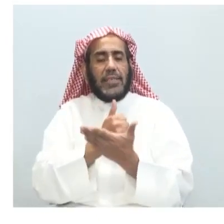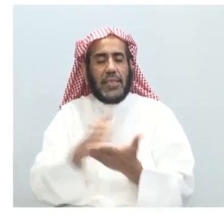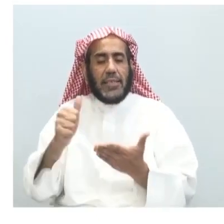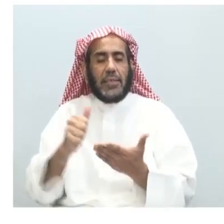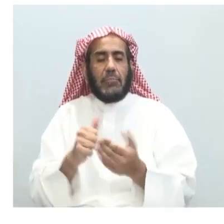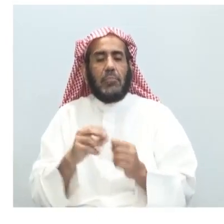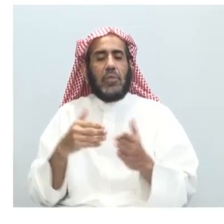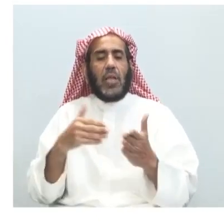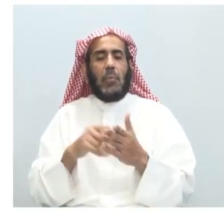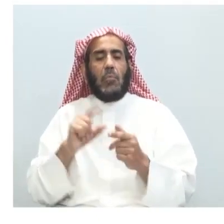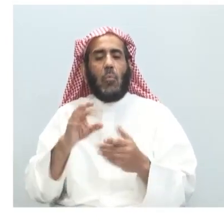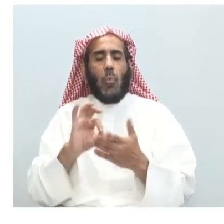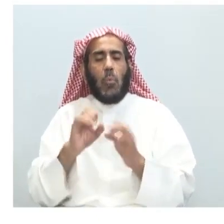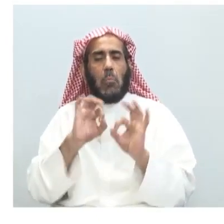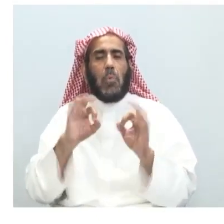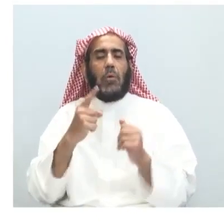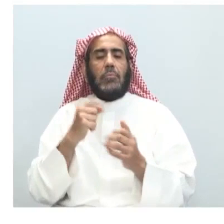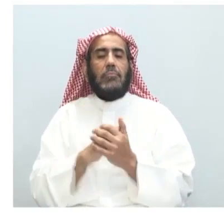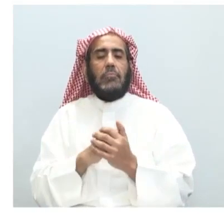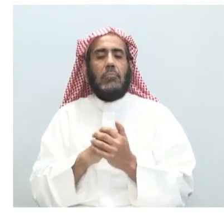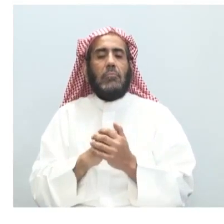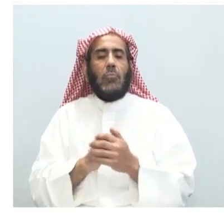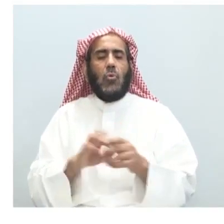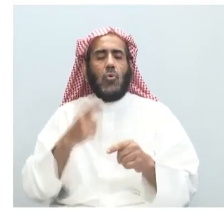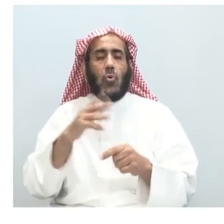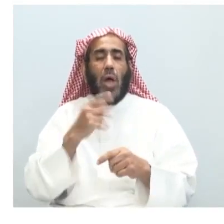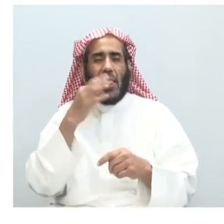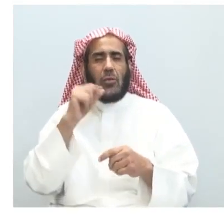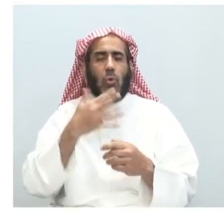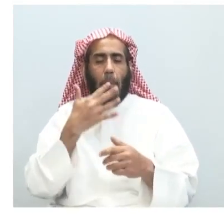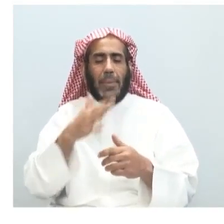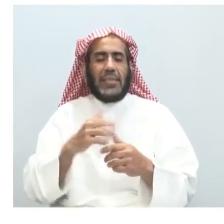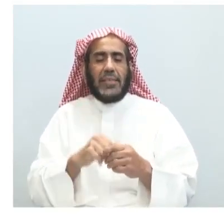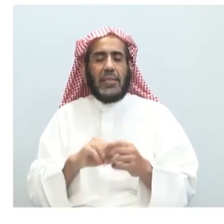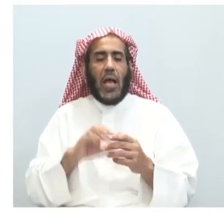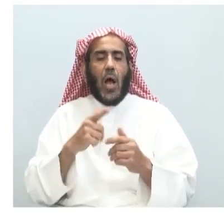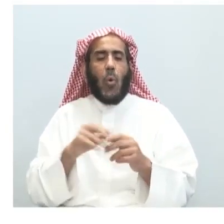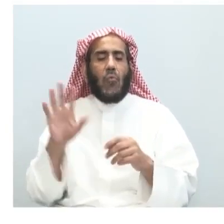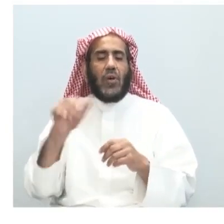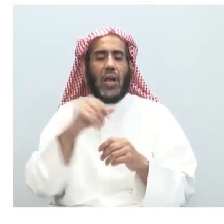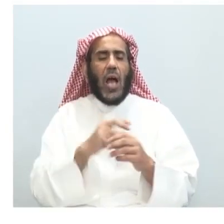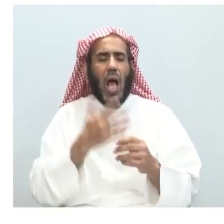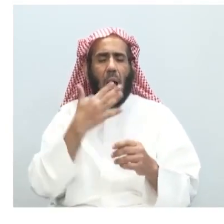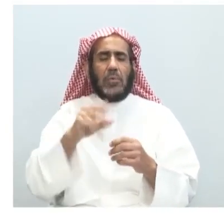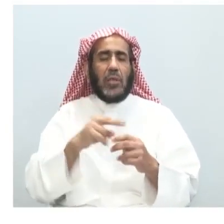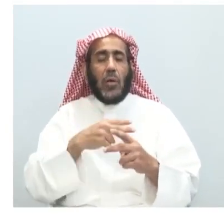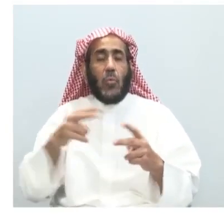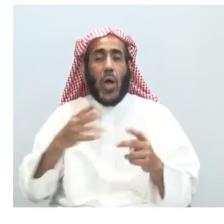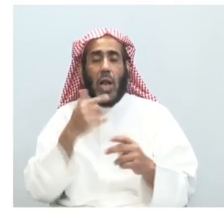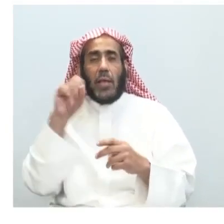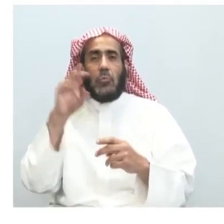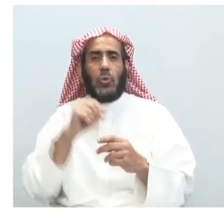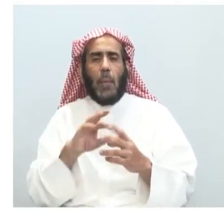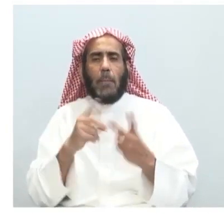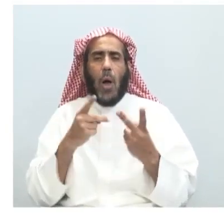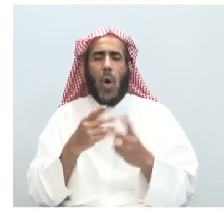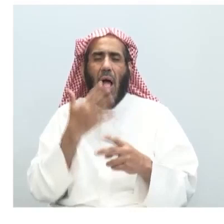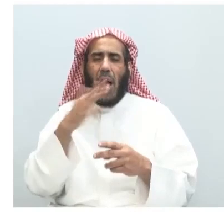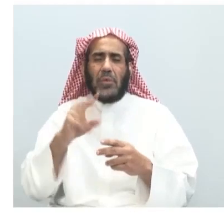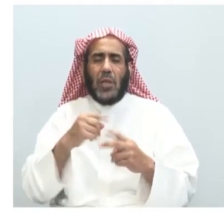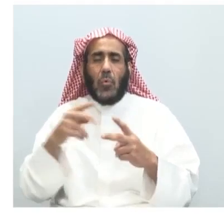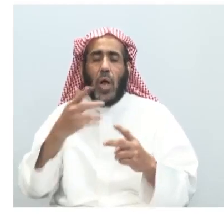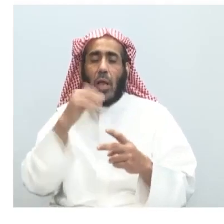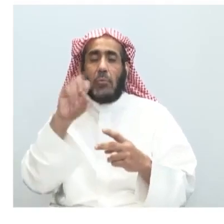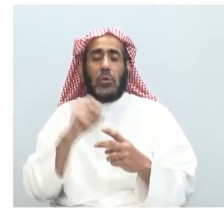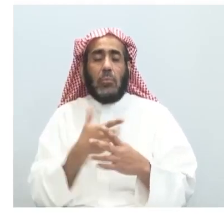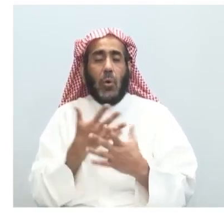انتهينا منها لانها مره واحده يعد السكر البسيط او فراغ ابسط انواع الكربوهيدرات من هو ابسط انواع